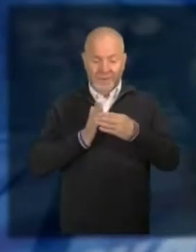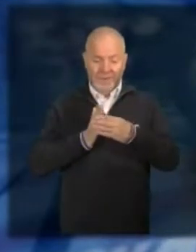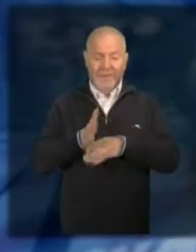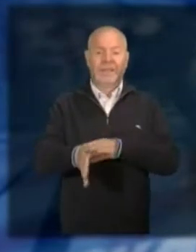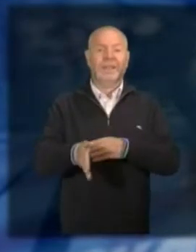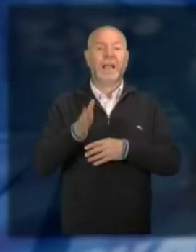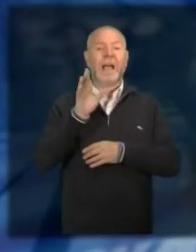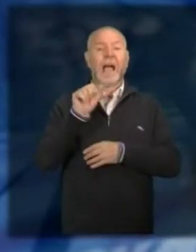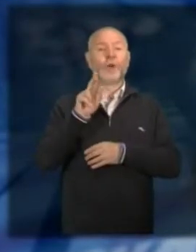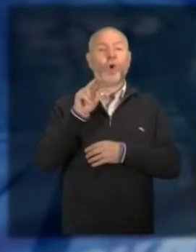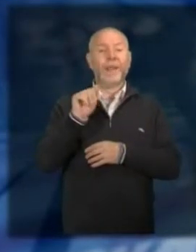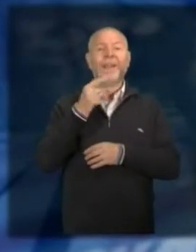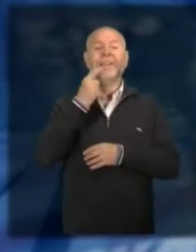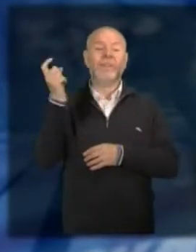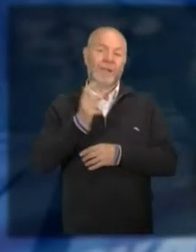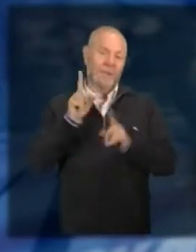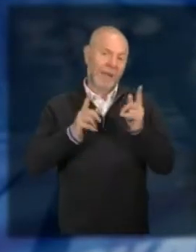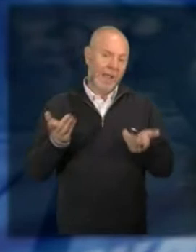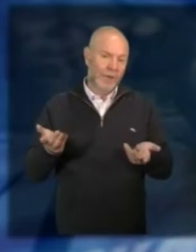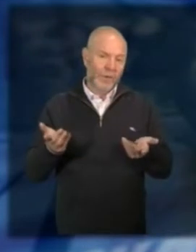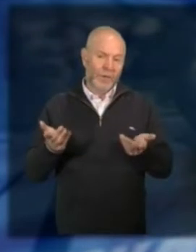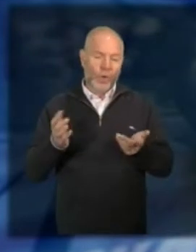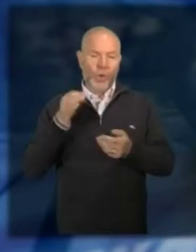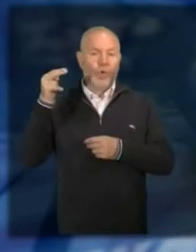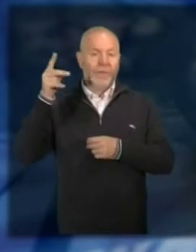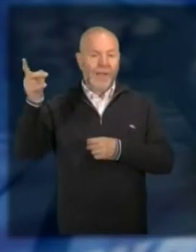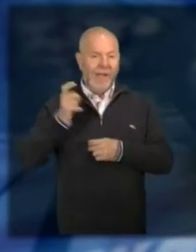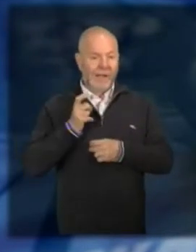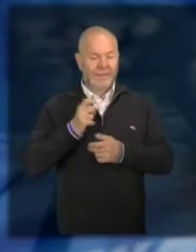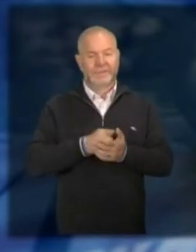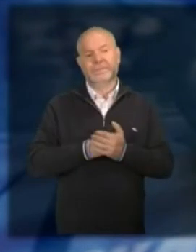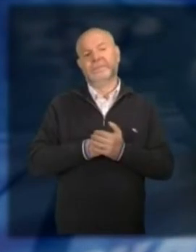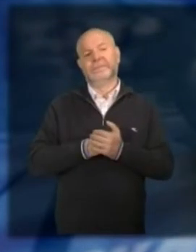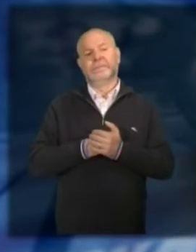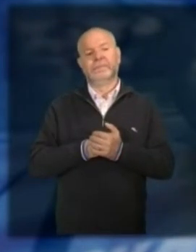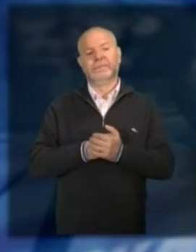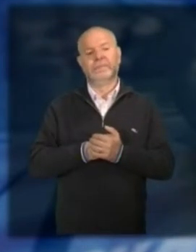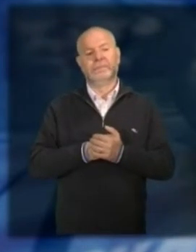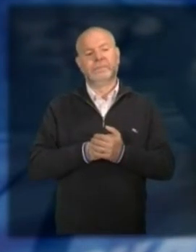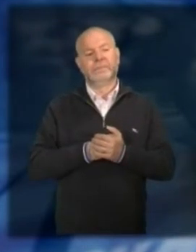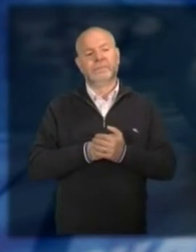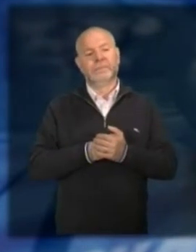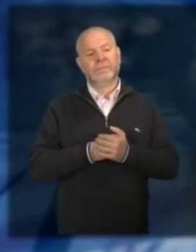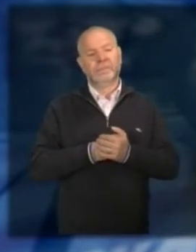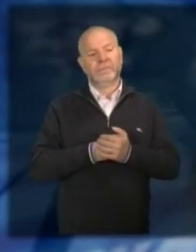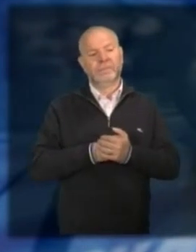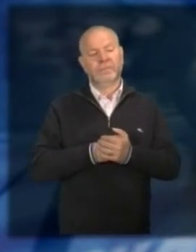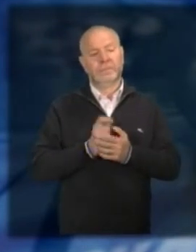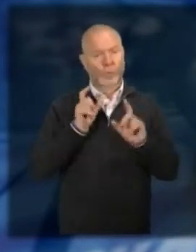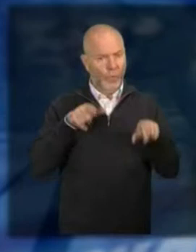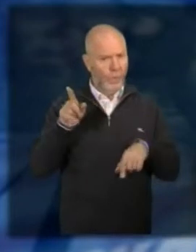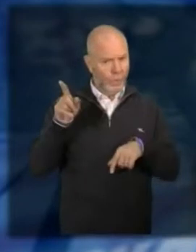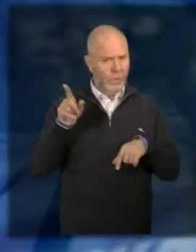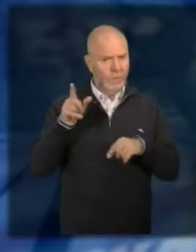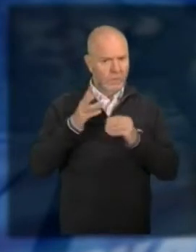turisti, in particolare quelli che arrivano dall'autostrada o da Novara e dalla vicina Lombardia. Quello dei marciapiedi è un intervento che l'amministrazione